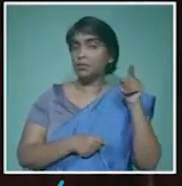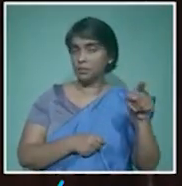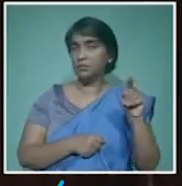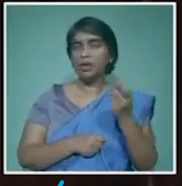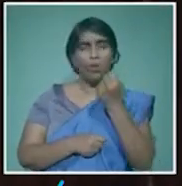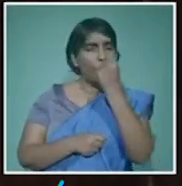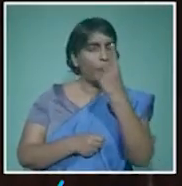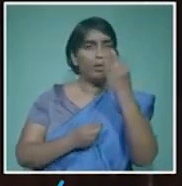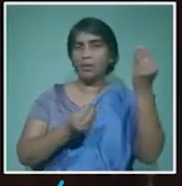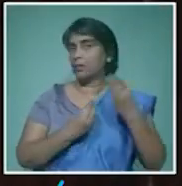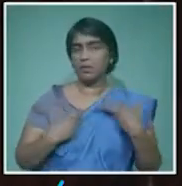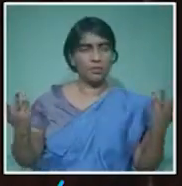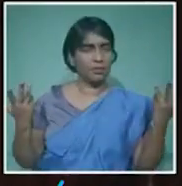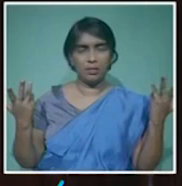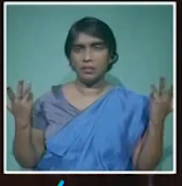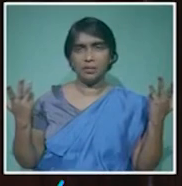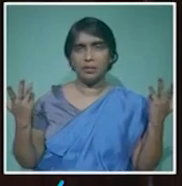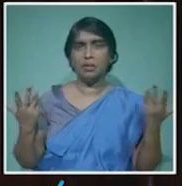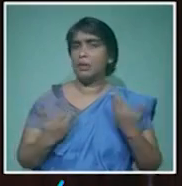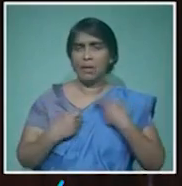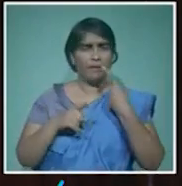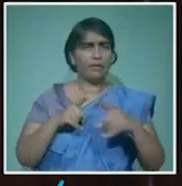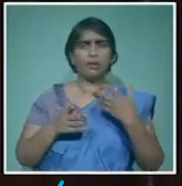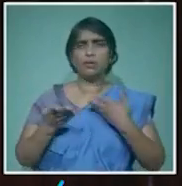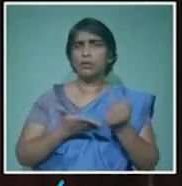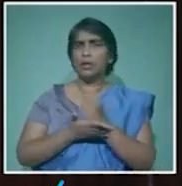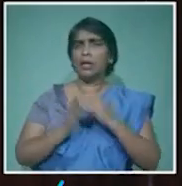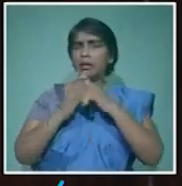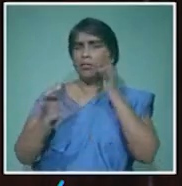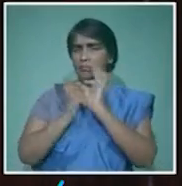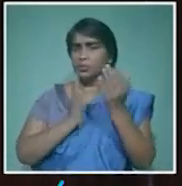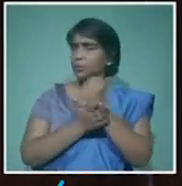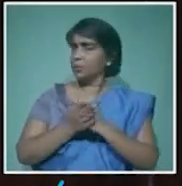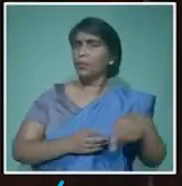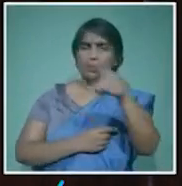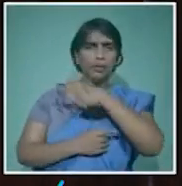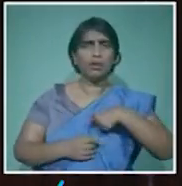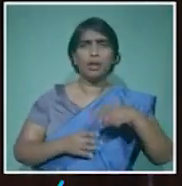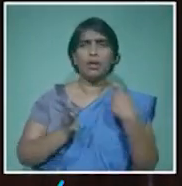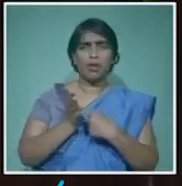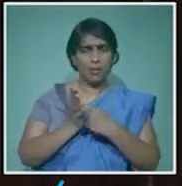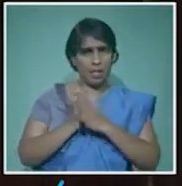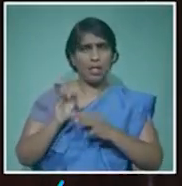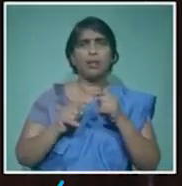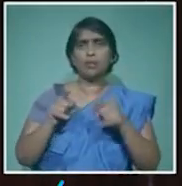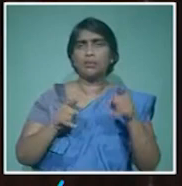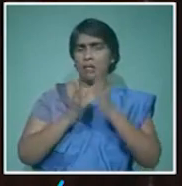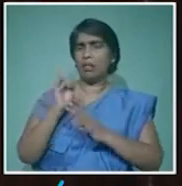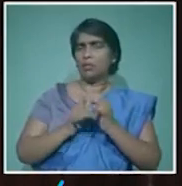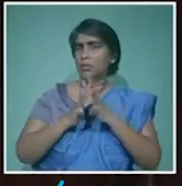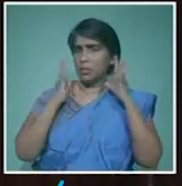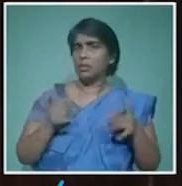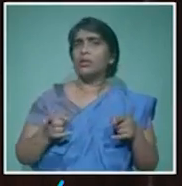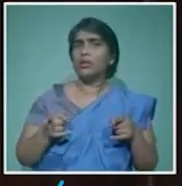එක රුපියලක් මට හම්බ වෙලා නැහැ. මට විතරක් නෙමෙයි මෙතන ගෙවල් විනාශයට කිසිම මේ රමේෂ් පතිරණ ඇමතුමා ඉන්න ඇමතුරු ගණනාවක්